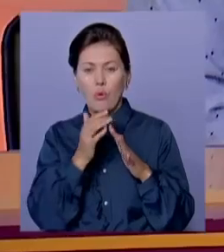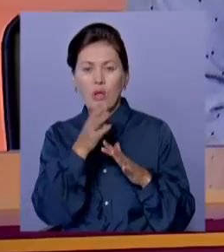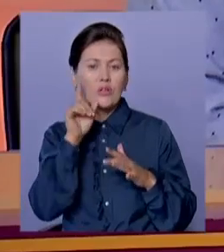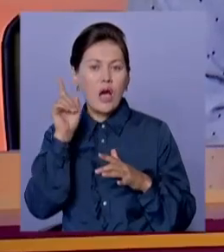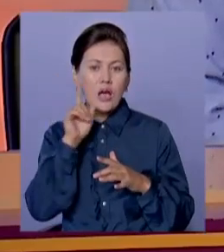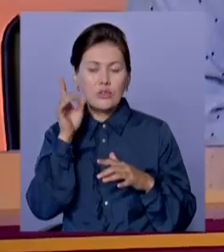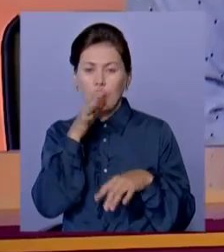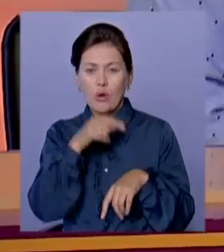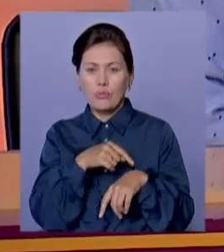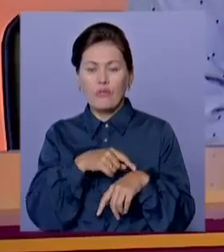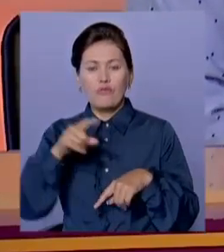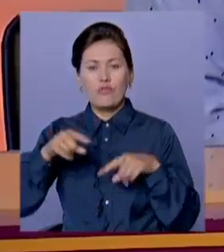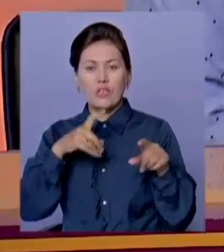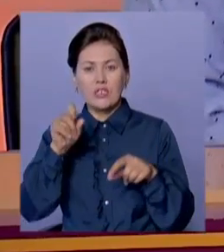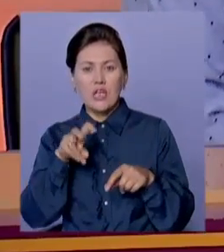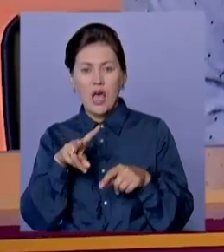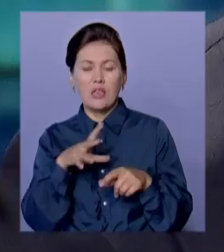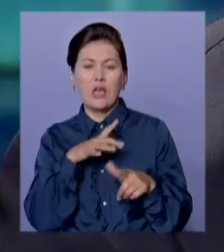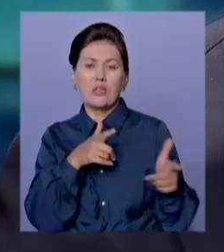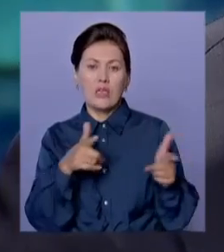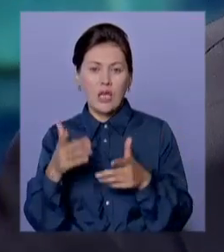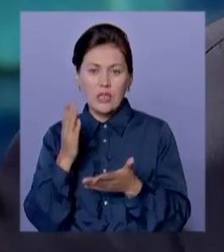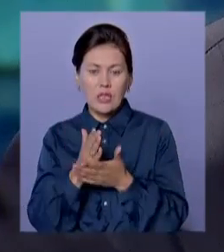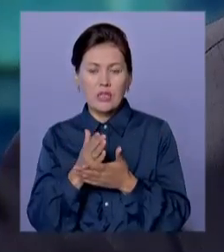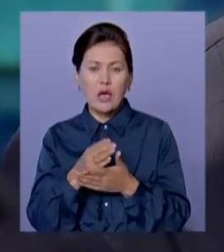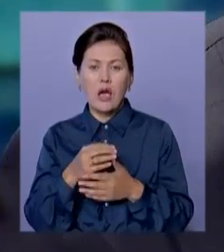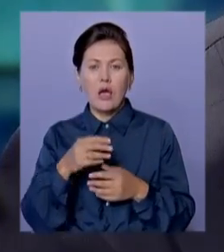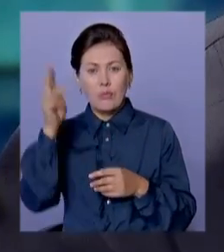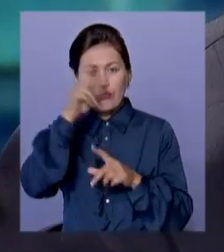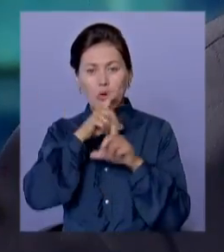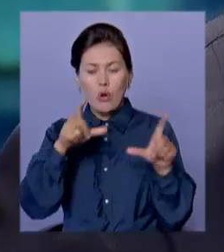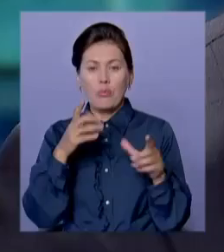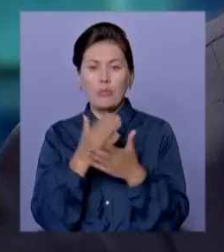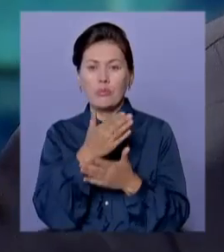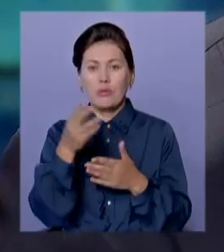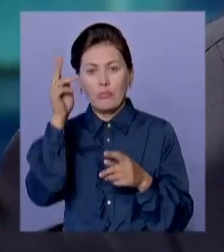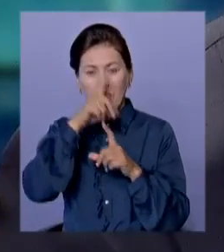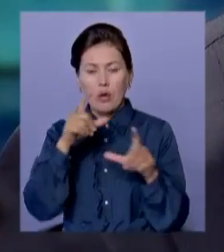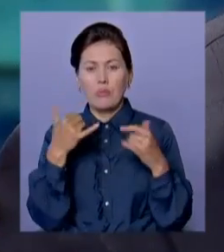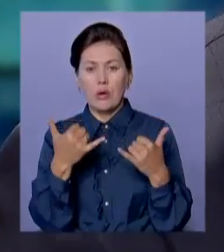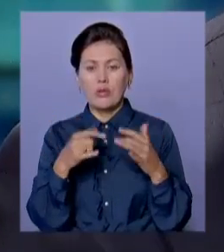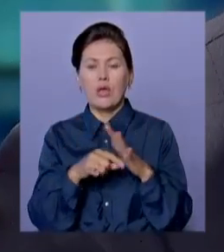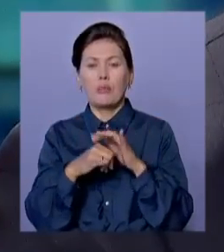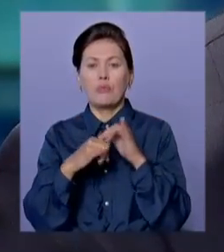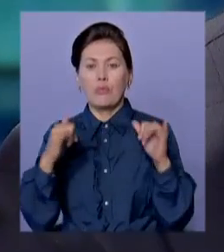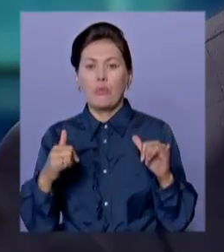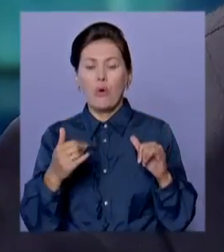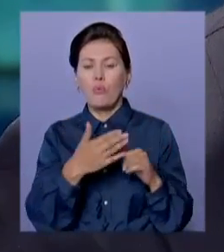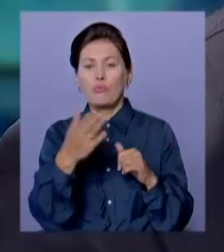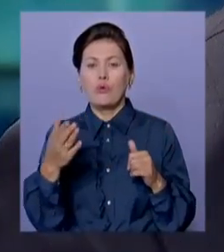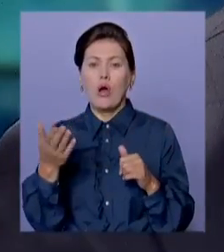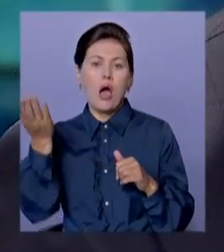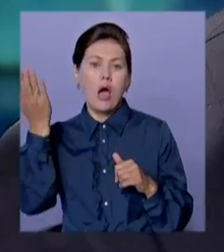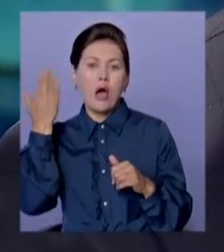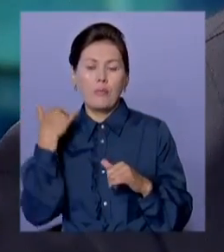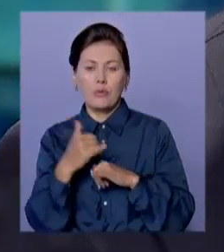кезінен сол футзалды дайындайды. Мектептері деп айтып отыр ғой. Біздің мектептер енді дамып отса, олардыңқы